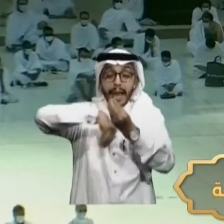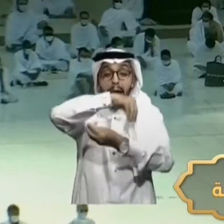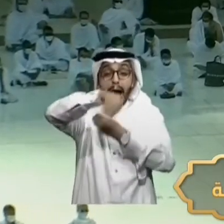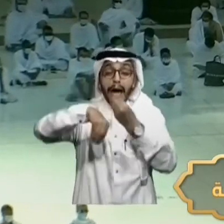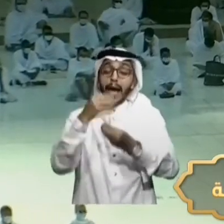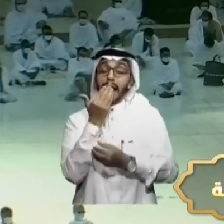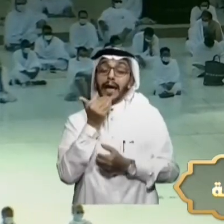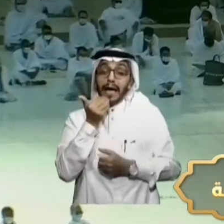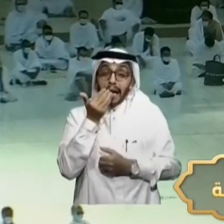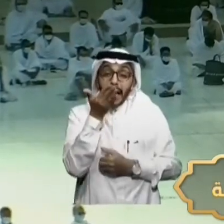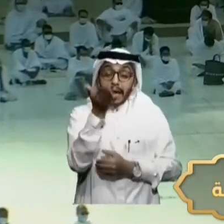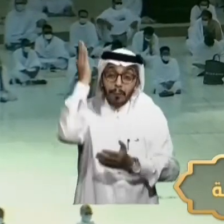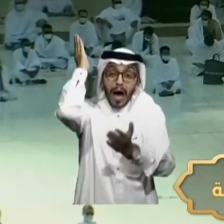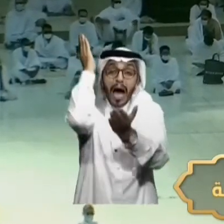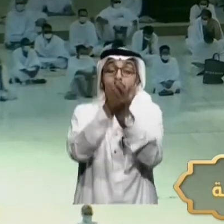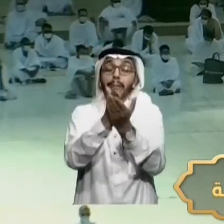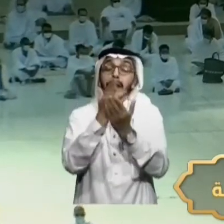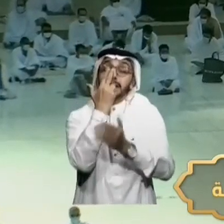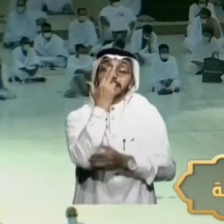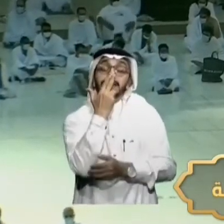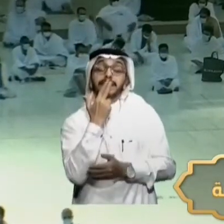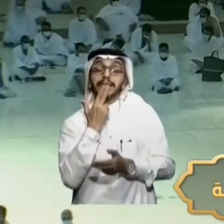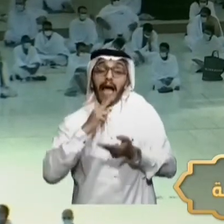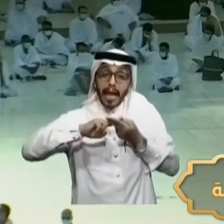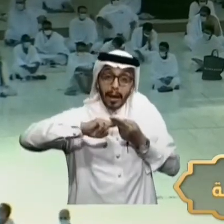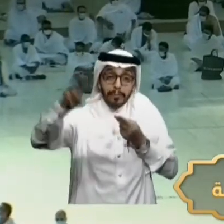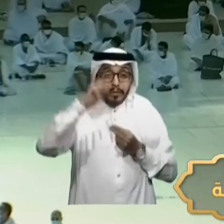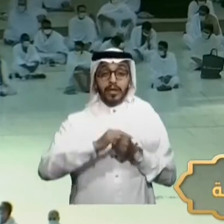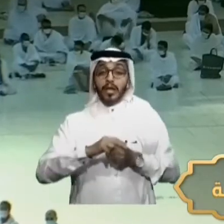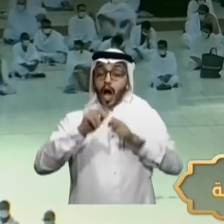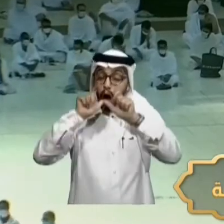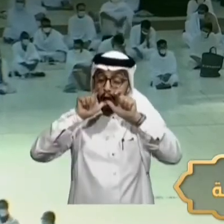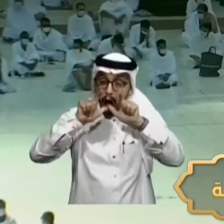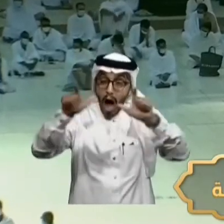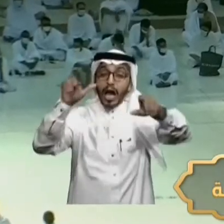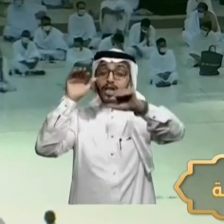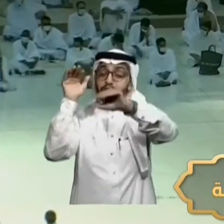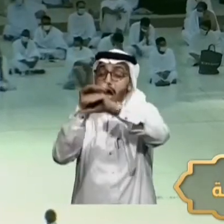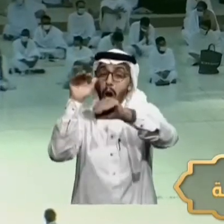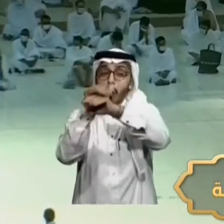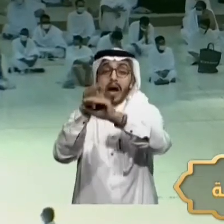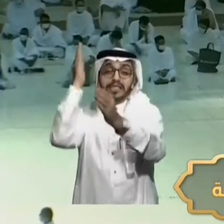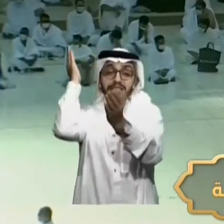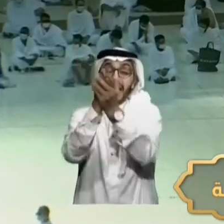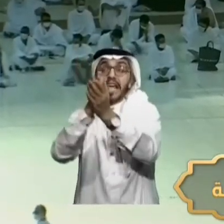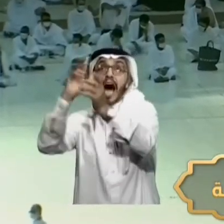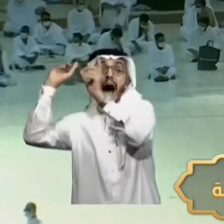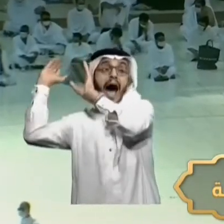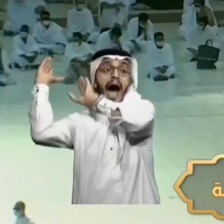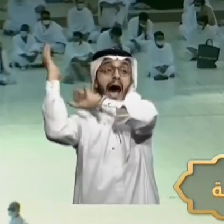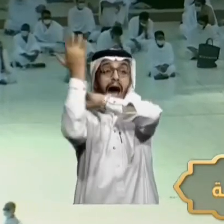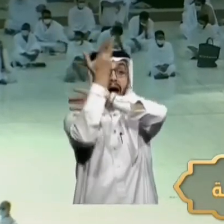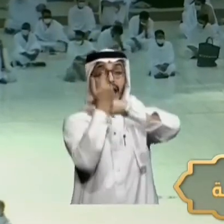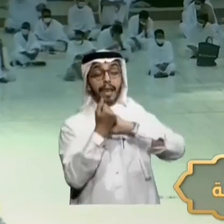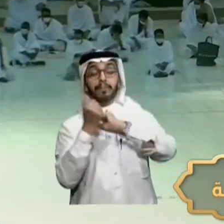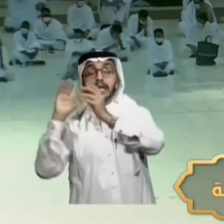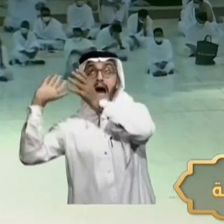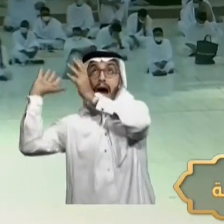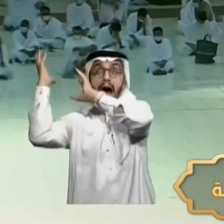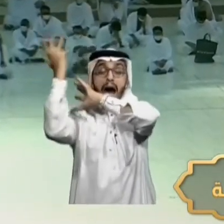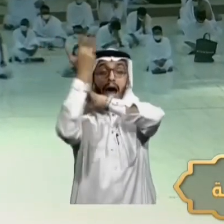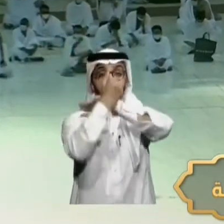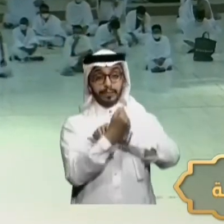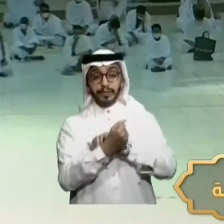منبر الخير والحق والسلام، لنطلقها دعوةً صادقةً عالمية لكل